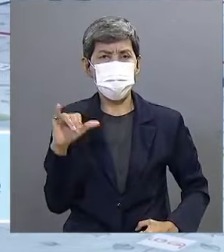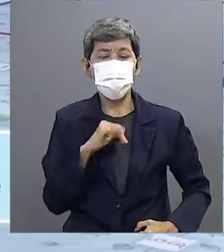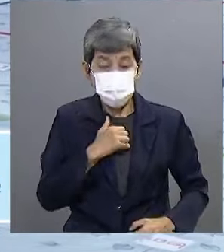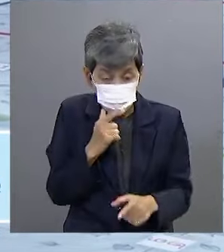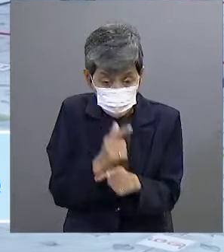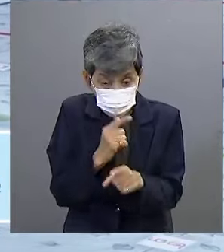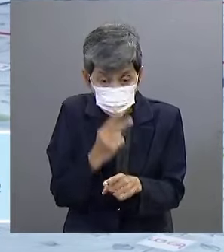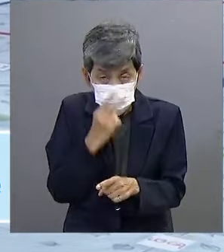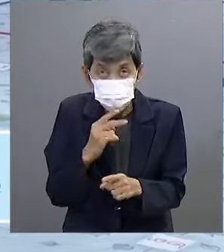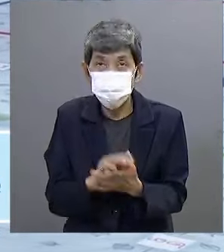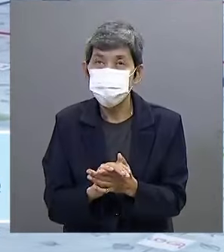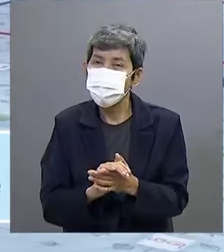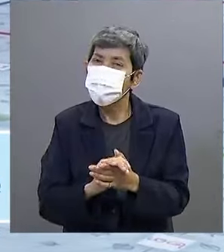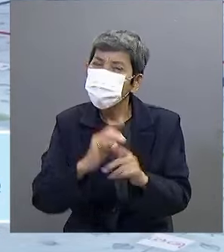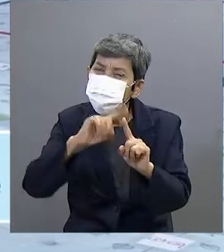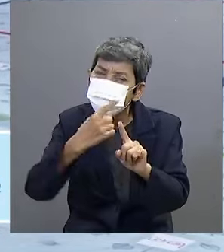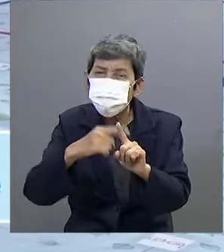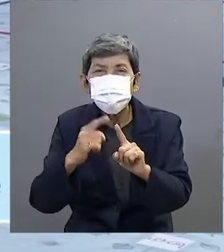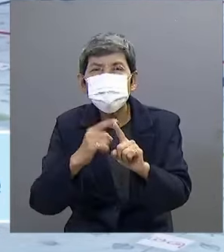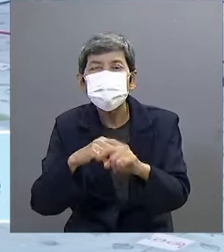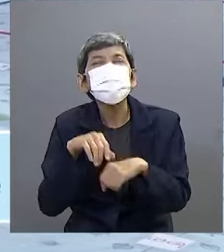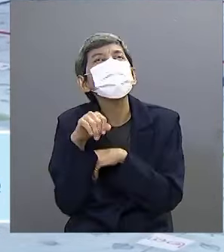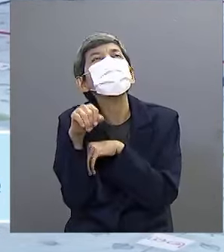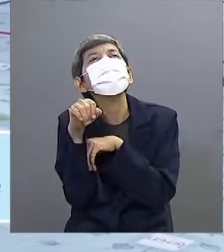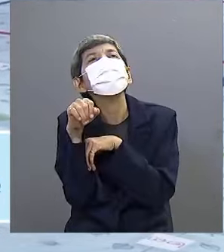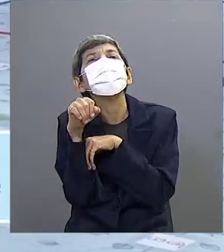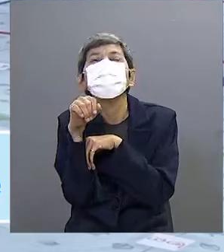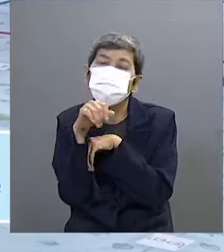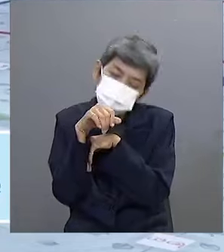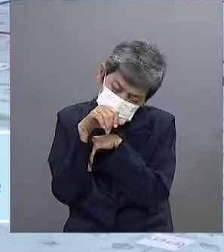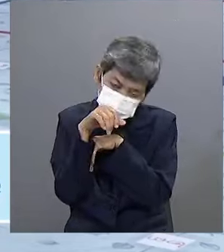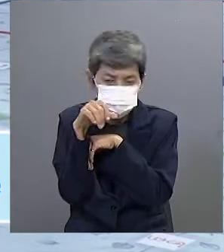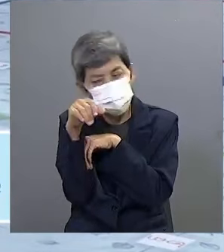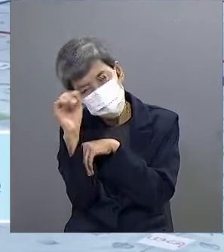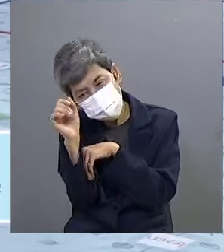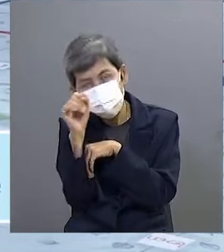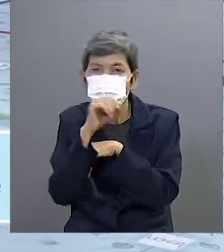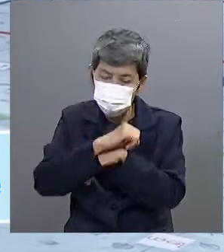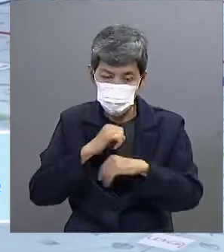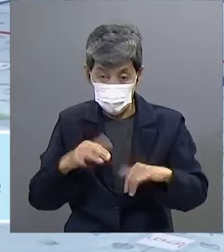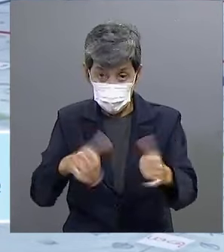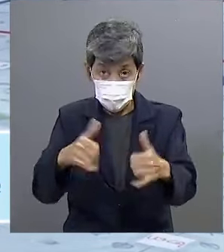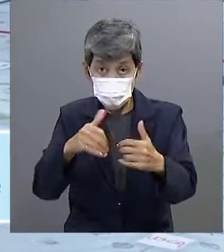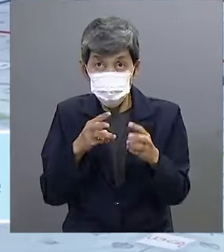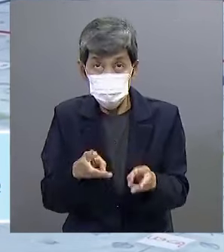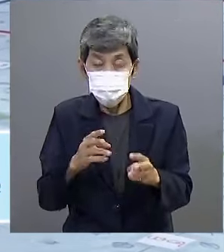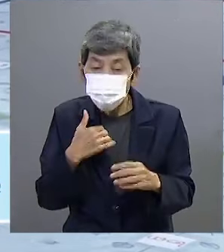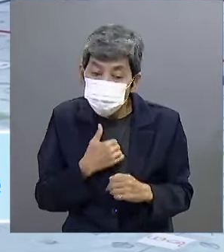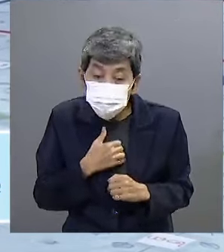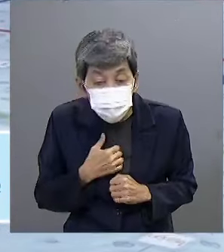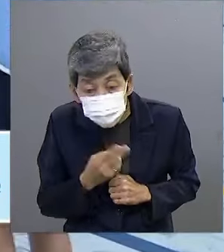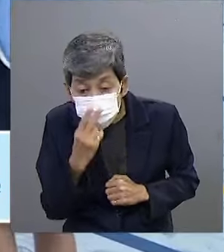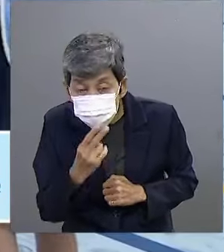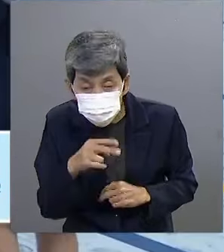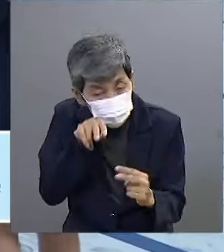ช่วง 1-2 เดือนแรกเขายังชันคอแทบไม่ได้เลย อ่อนมาก ใช่ค่ะเพราะฉะนั้นการเล่นกับเขาเนี่ยจะเป็นการที่เราจ้องหน้าเขา